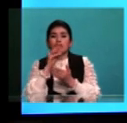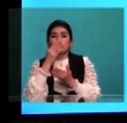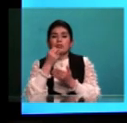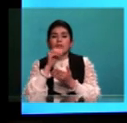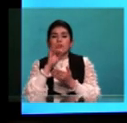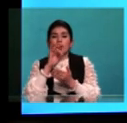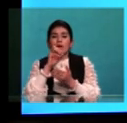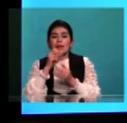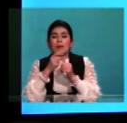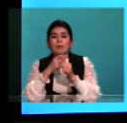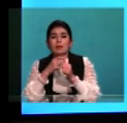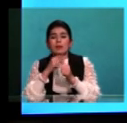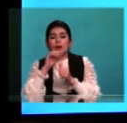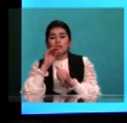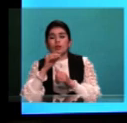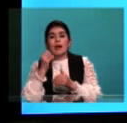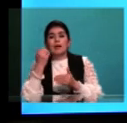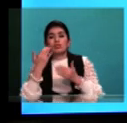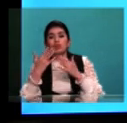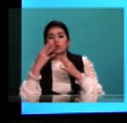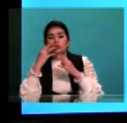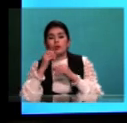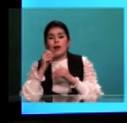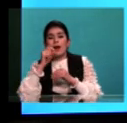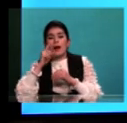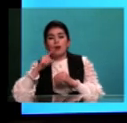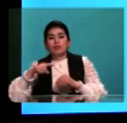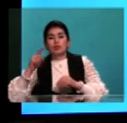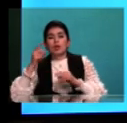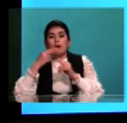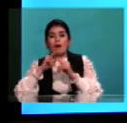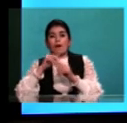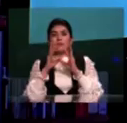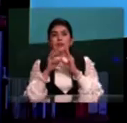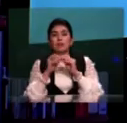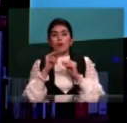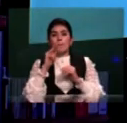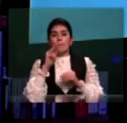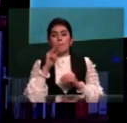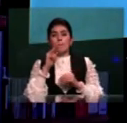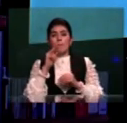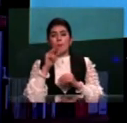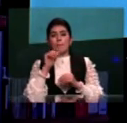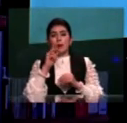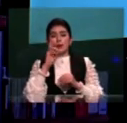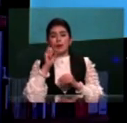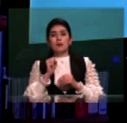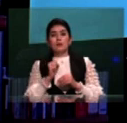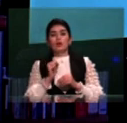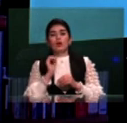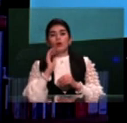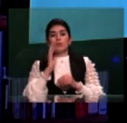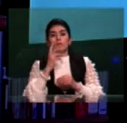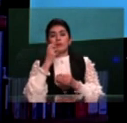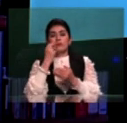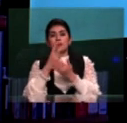шифровать имена файлов. Если мы не установим галочку «Шифровать имена файлов», то вся папка будет